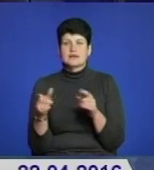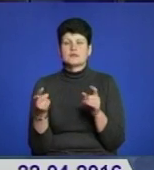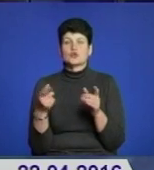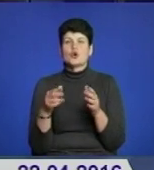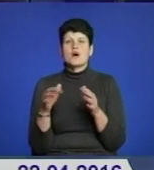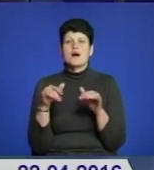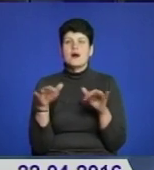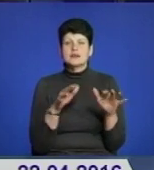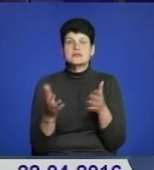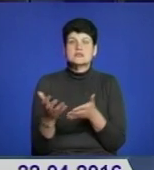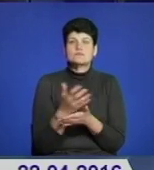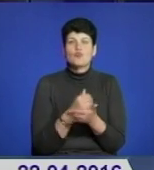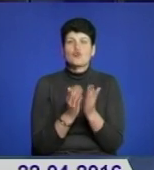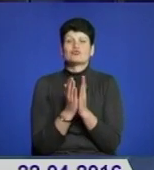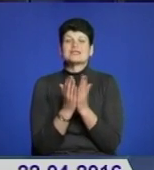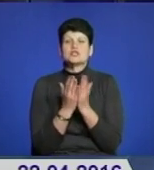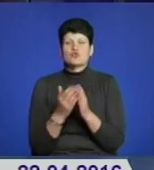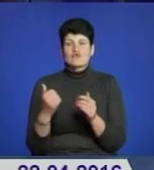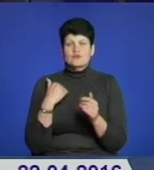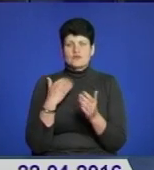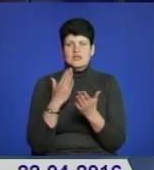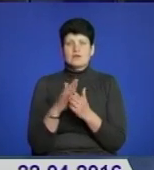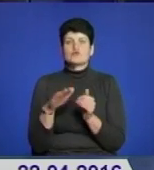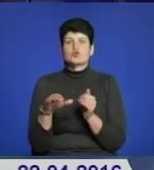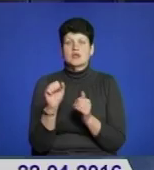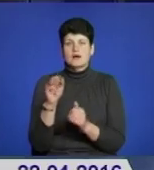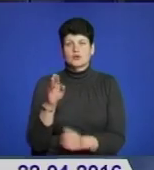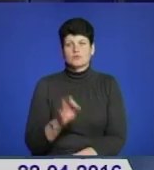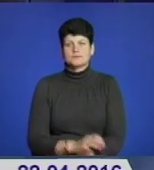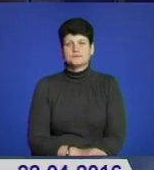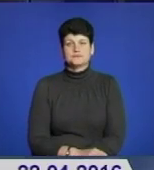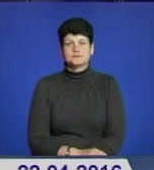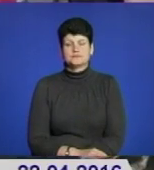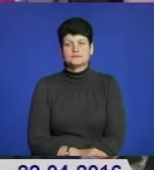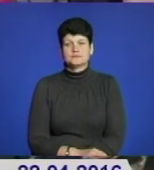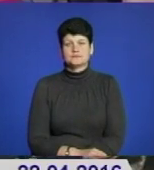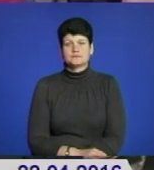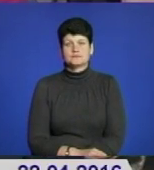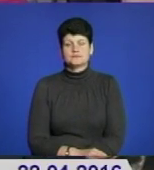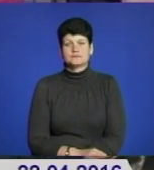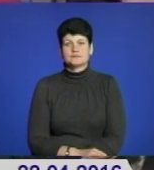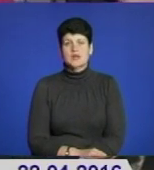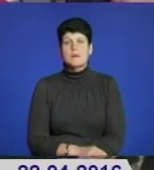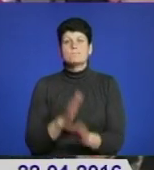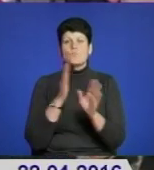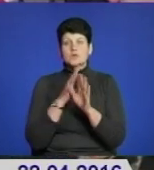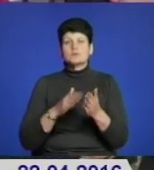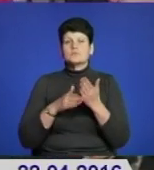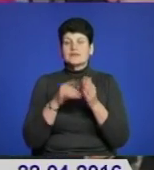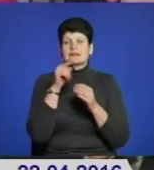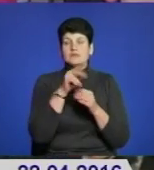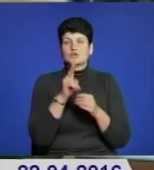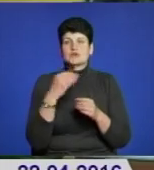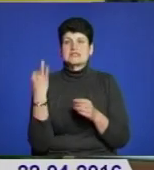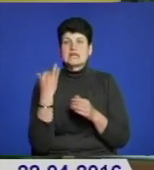акції збору книжок військовим, які перебувають в зоні АТО. Деталі у сюжеті Юлії Валах. Погода посприяла тим, хто